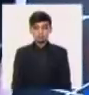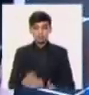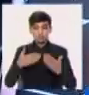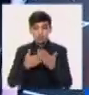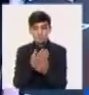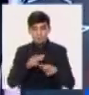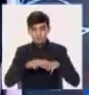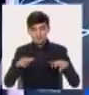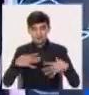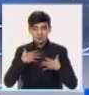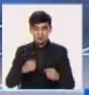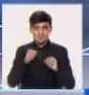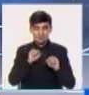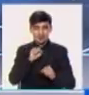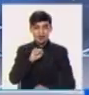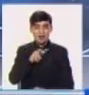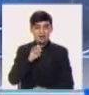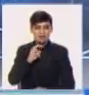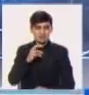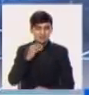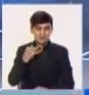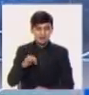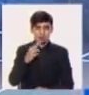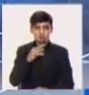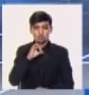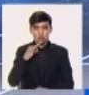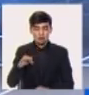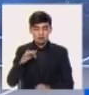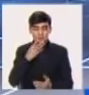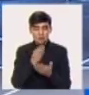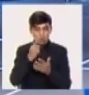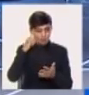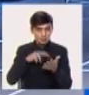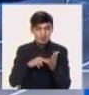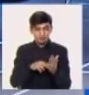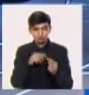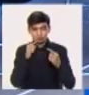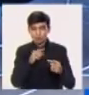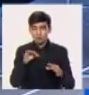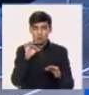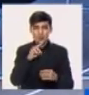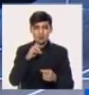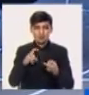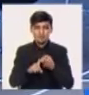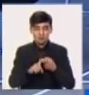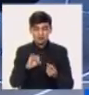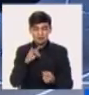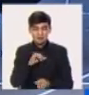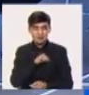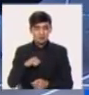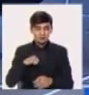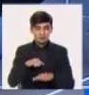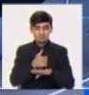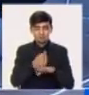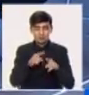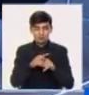Новый министр здравоохранения Алексей Цой представил свой план борьбы с коронавирусом. И самым эффективным методом